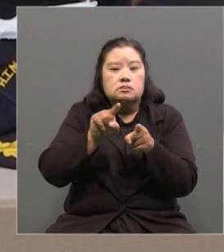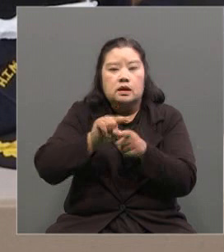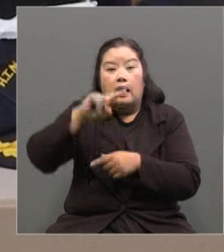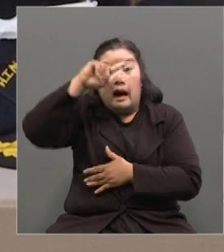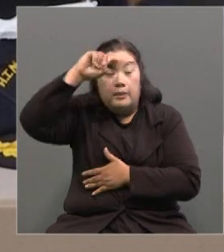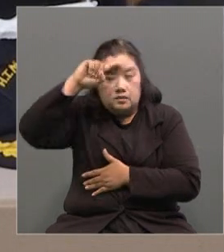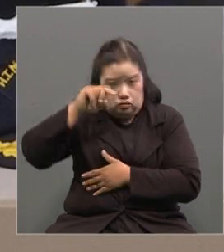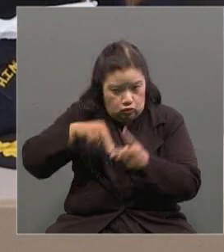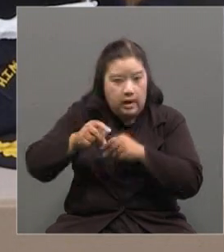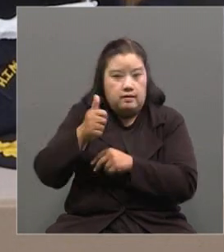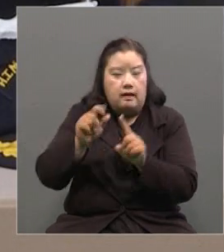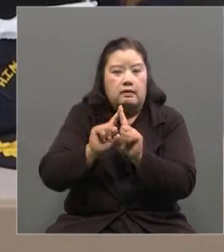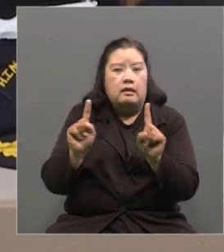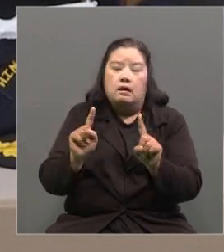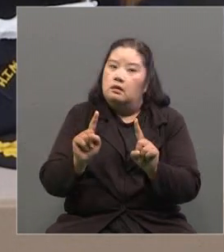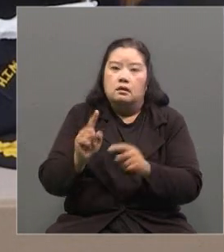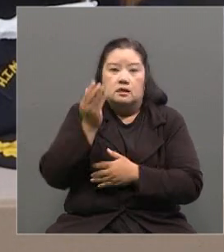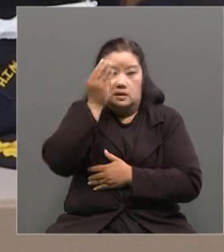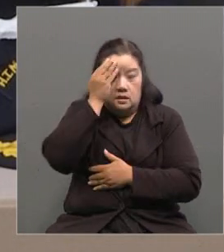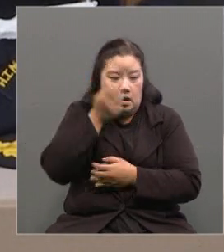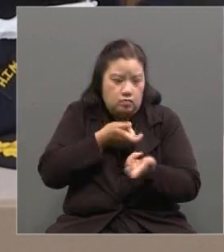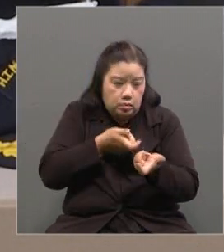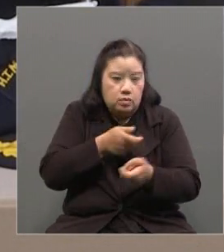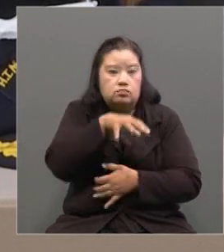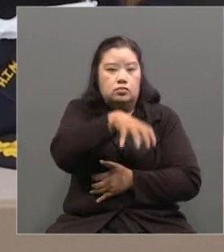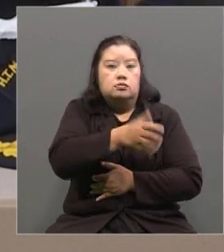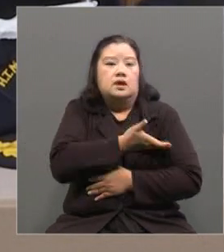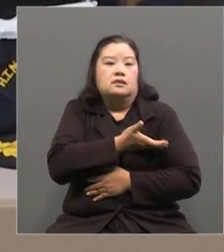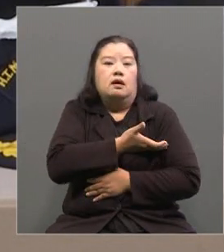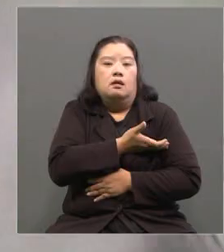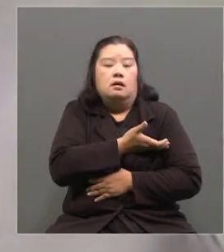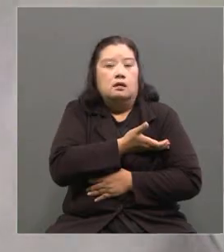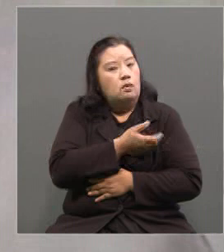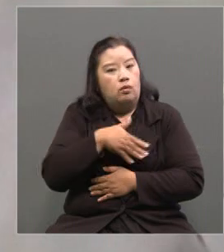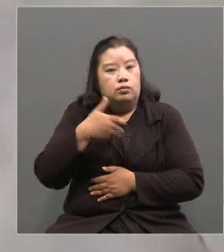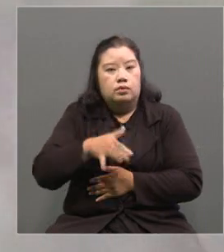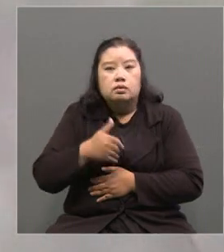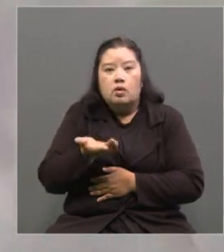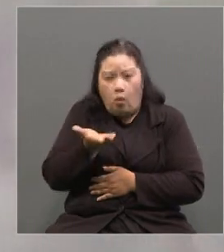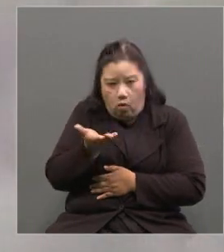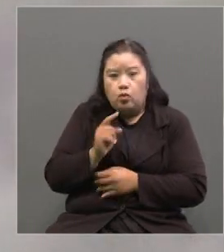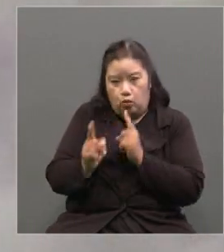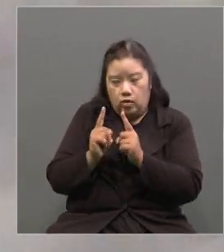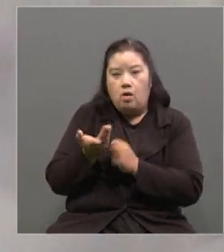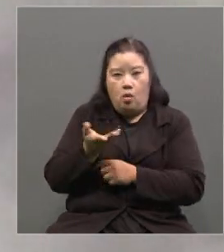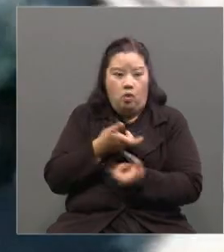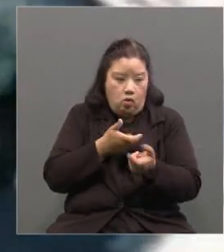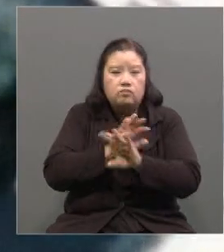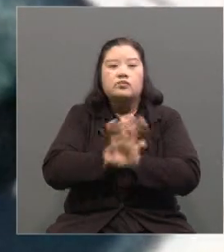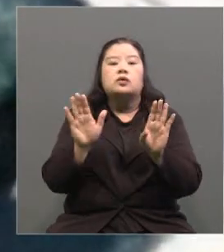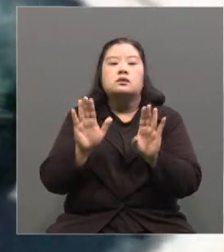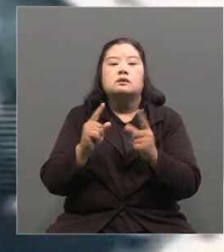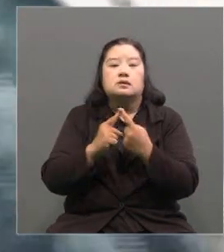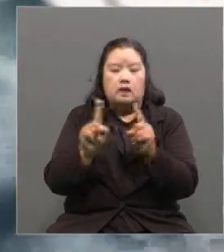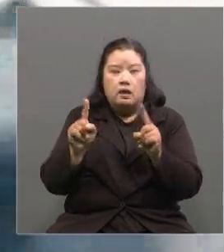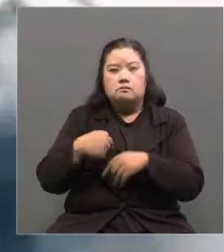ตีของอิสราเอลทำให้ฉนวนกาซ่าได้รับความเสียหายซึ่งกลุ่มฮามาสต้องการเรียกร้องให้มีการเจรจาต่อรองเพื่อยุติความรุนแรง